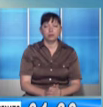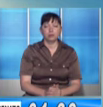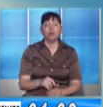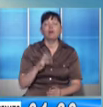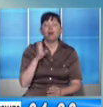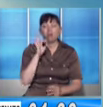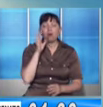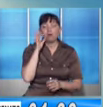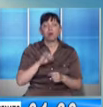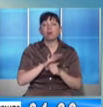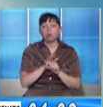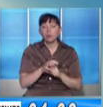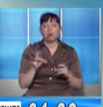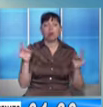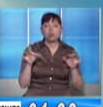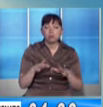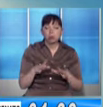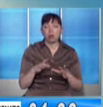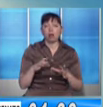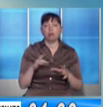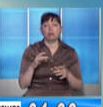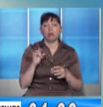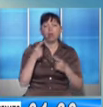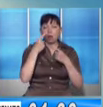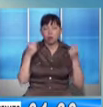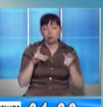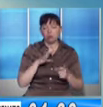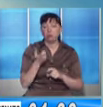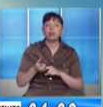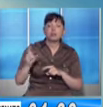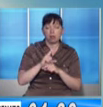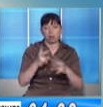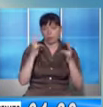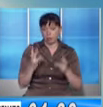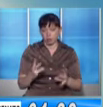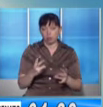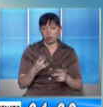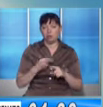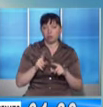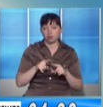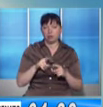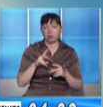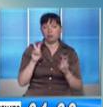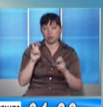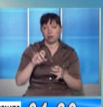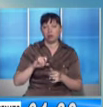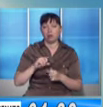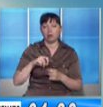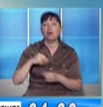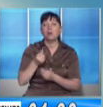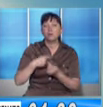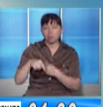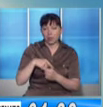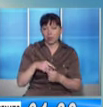În pandemie, restaurantele și hotelele au fost printre cele mai afectate domenii de activitate și colegul nostru, Petru Frunză,